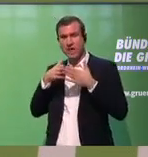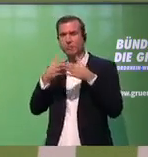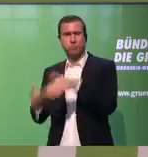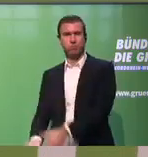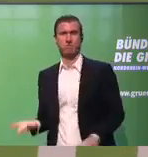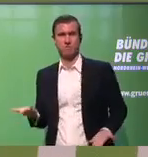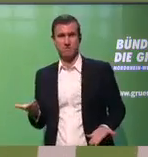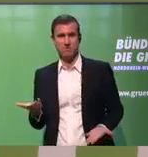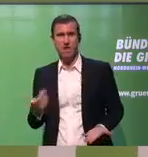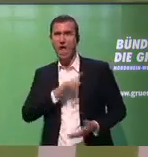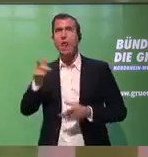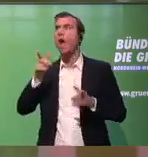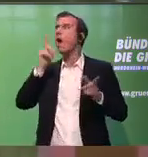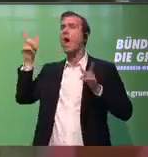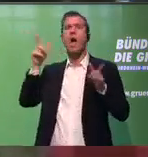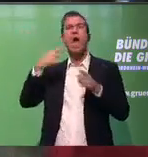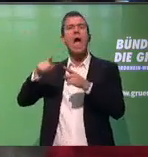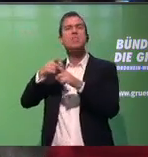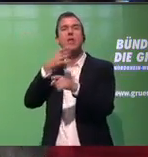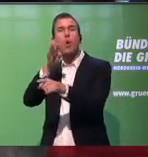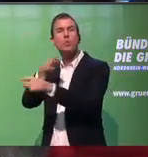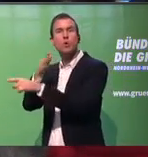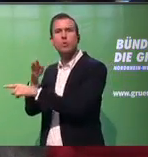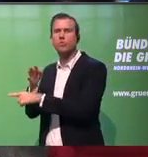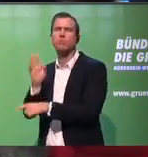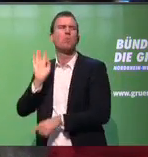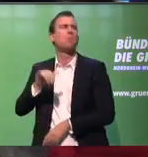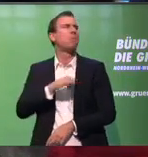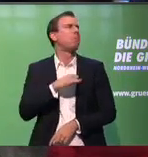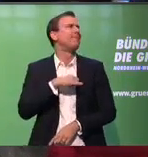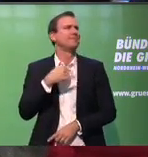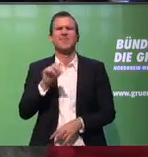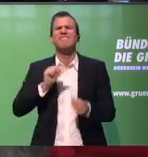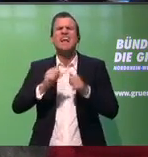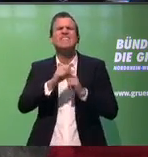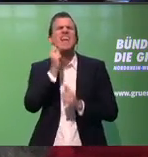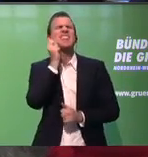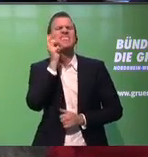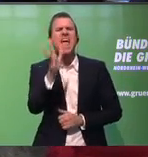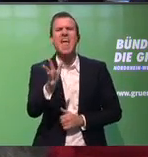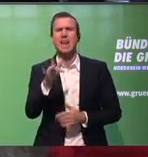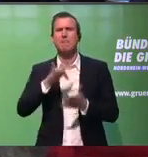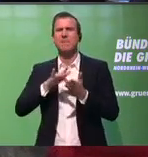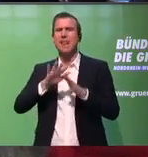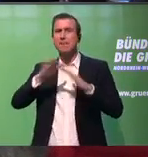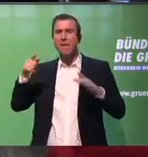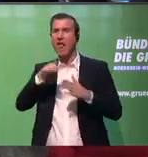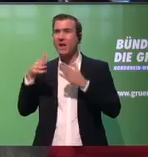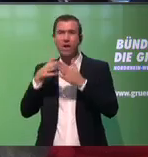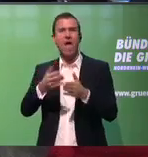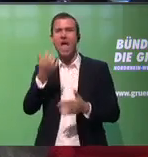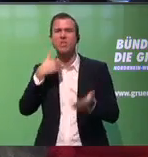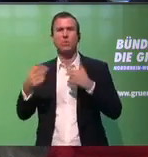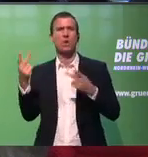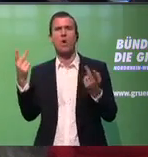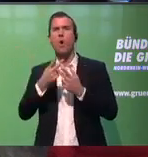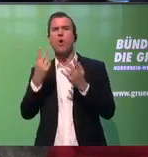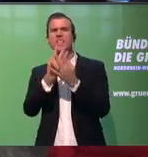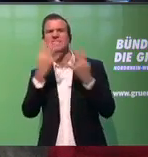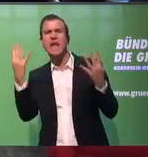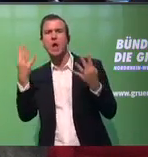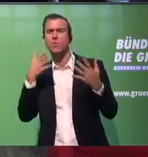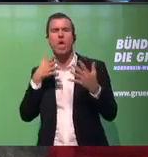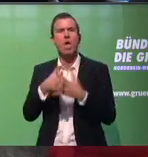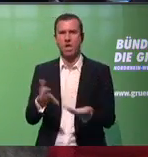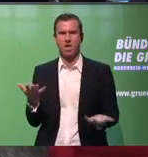Bei den ganzen anderen Toten gibt es keinen Aufschrei. Bei den fast täglich ertrinken Menschen im Mittelmeer oder bleiben hängen an den Zäunen,